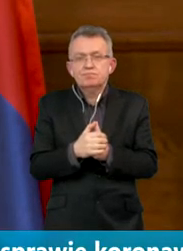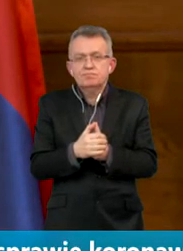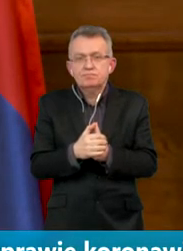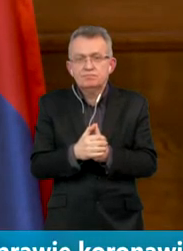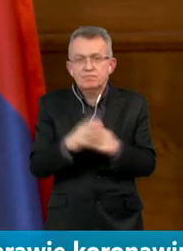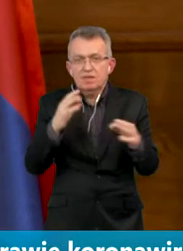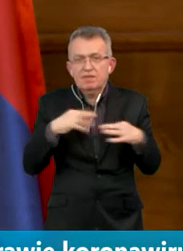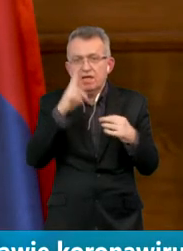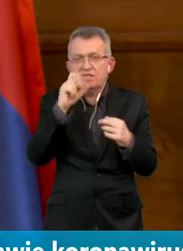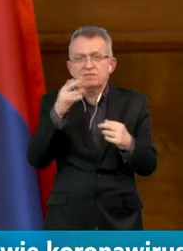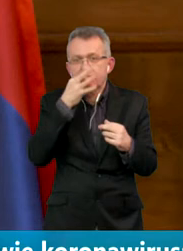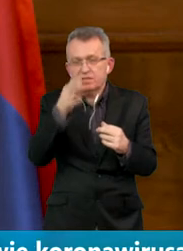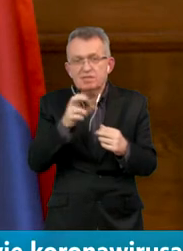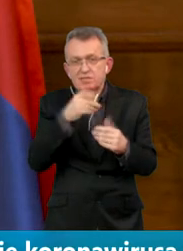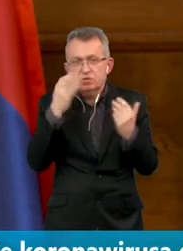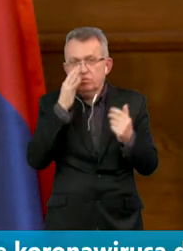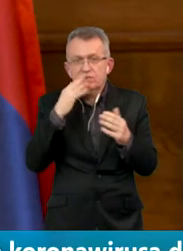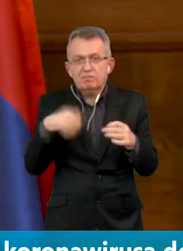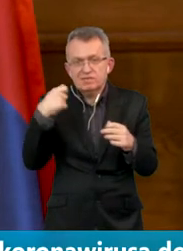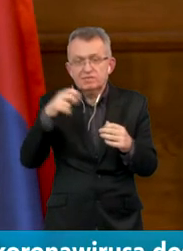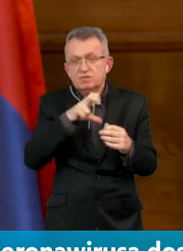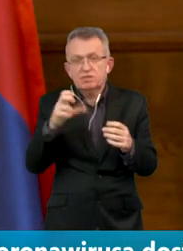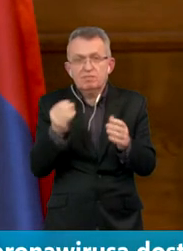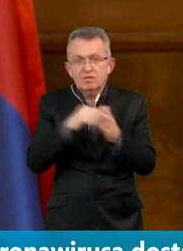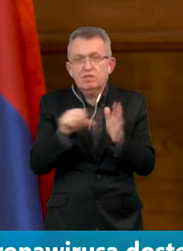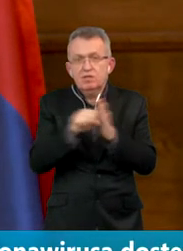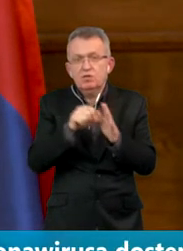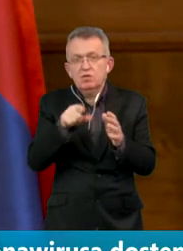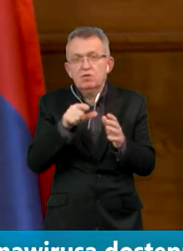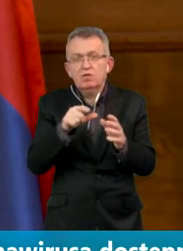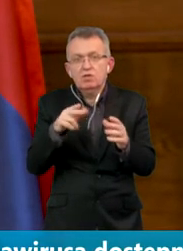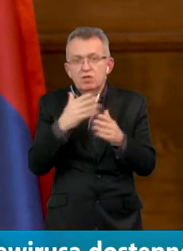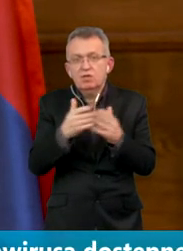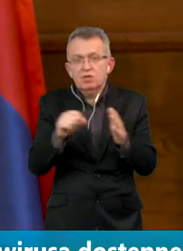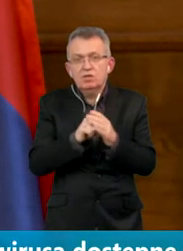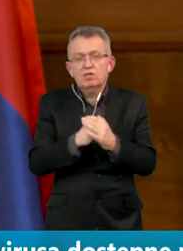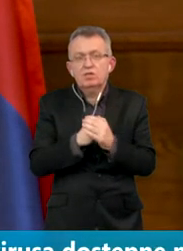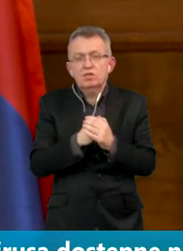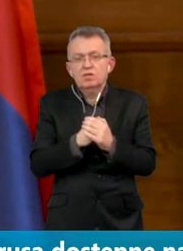Pan Kacper pyta: dzień dobry Panie Prezydencie, czy są jakieś plany na zakup tramwajów całkowicie niskopodłogowych? Pozdrawiam.